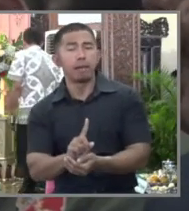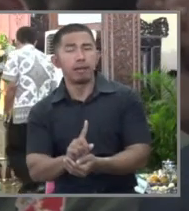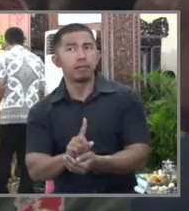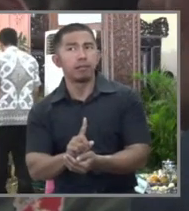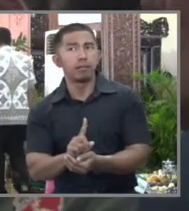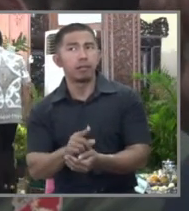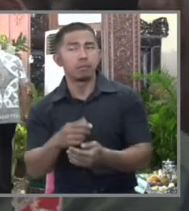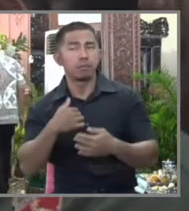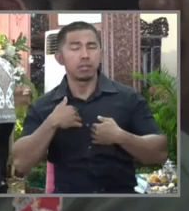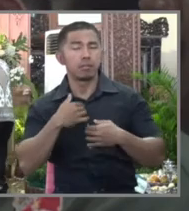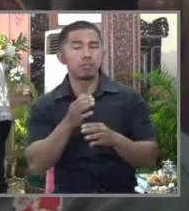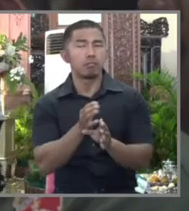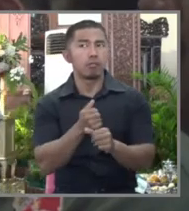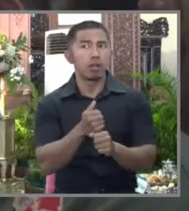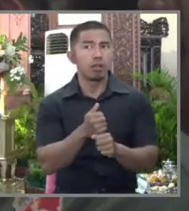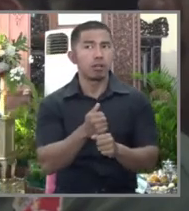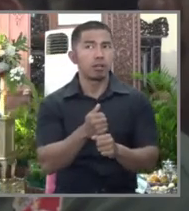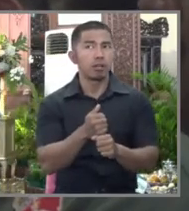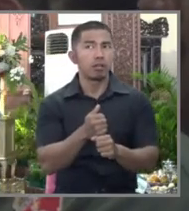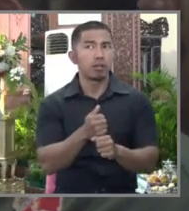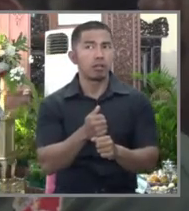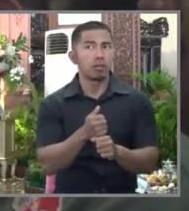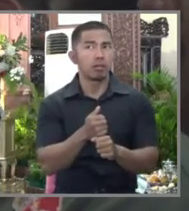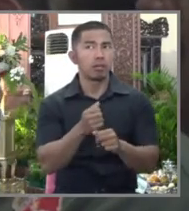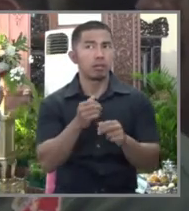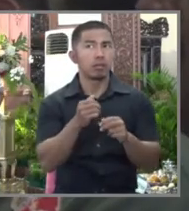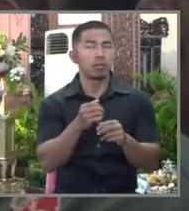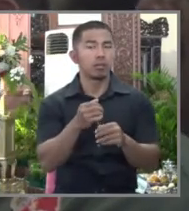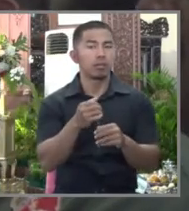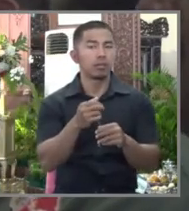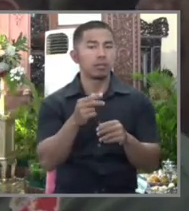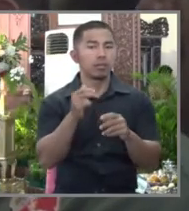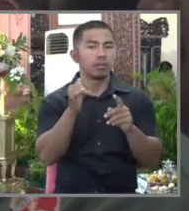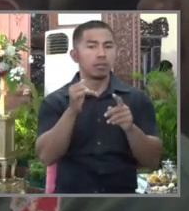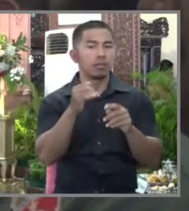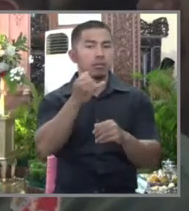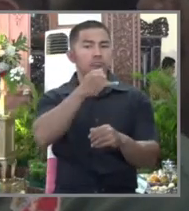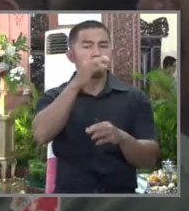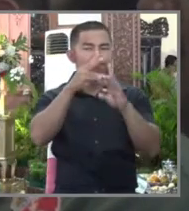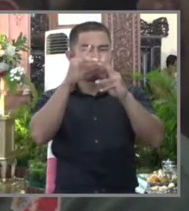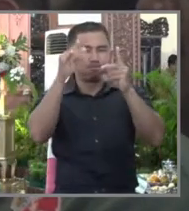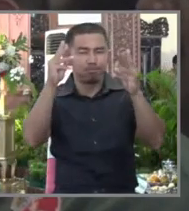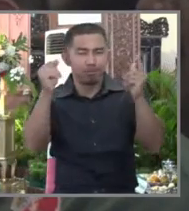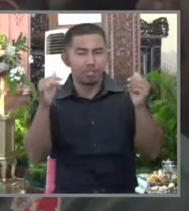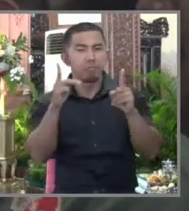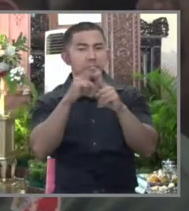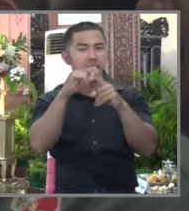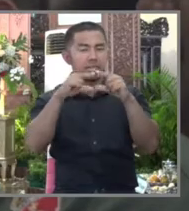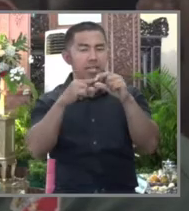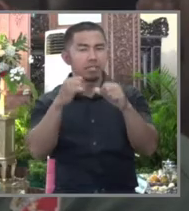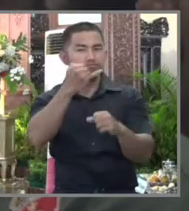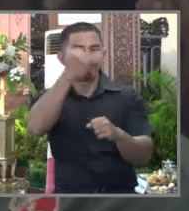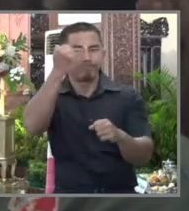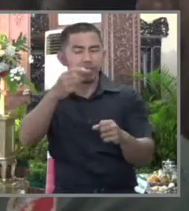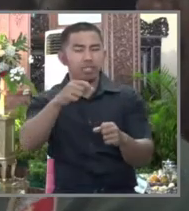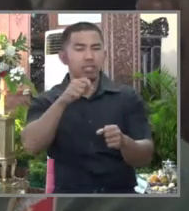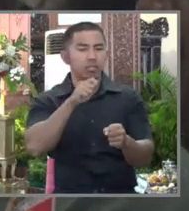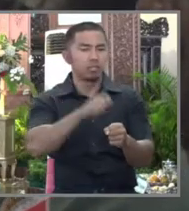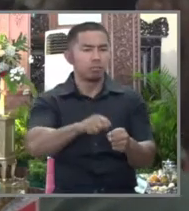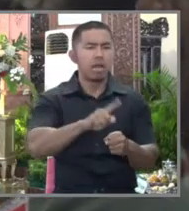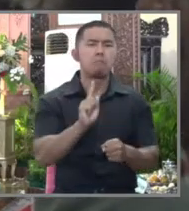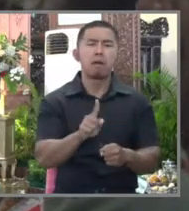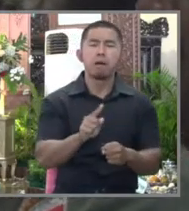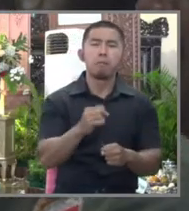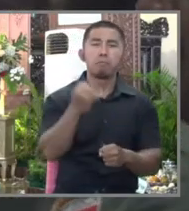kita menggunakan ragam hias ukir Jepara. Kenapa saya memilih itu? Karena ukir